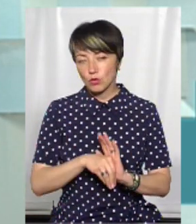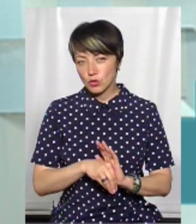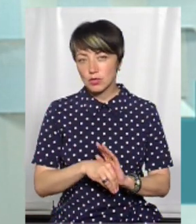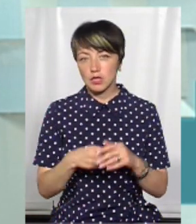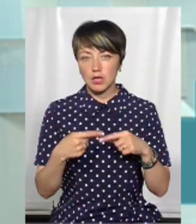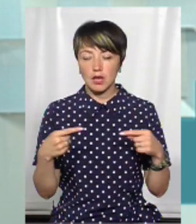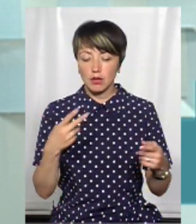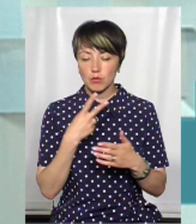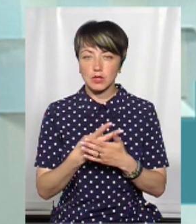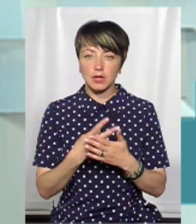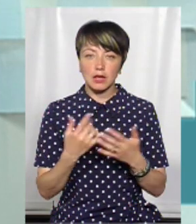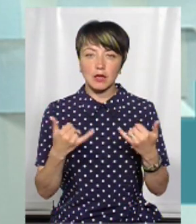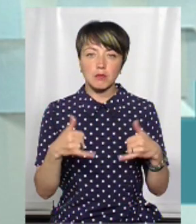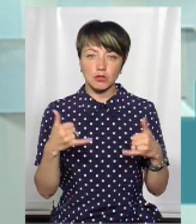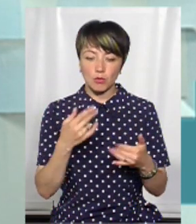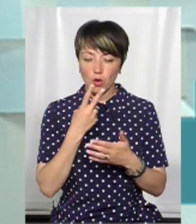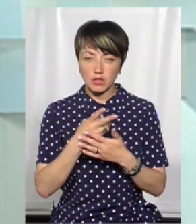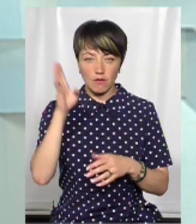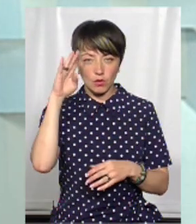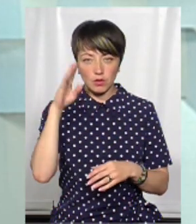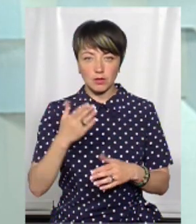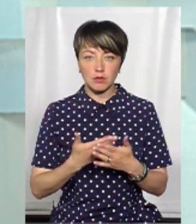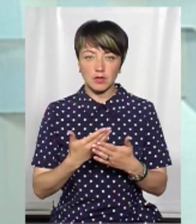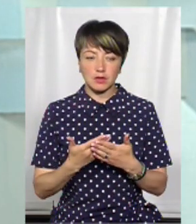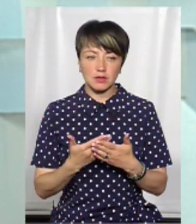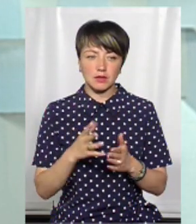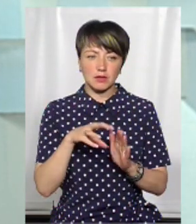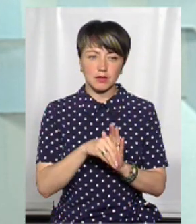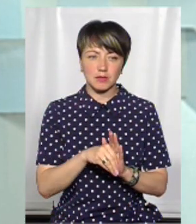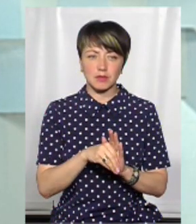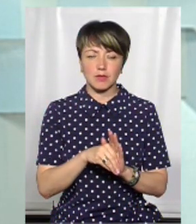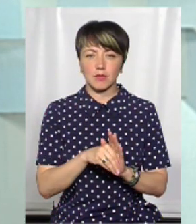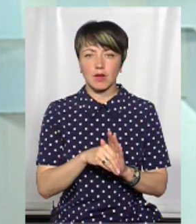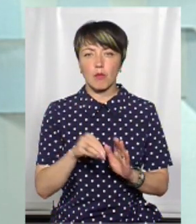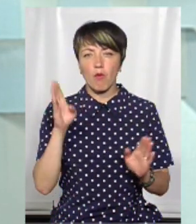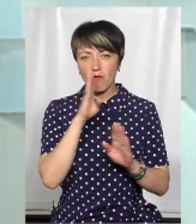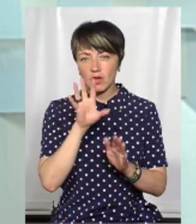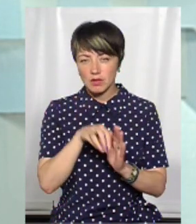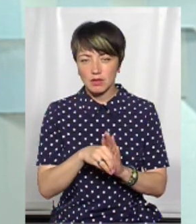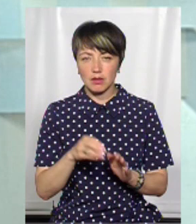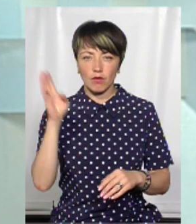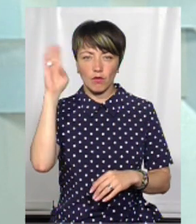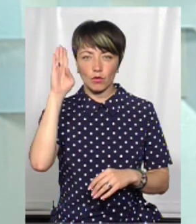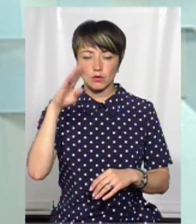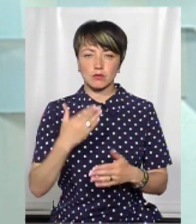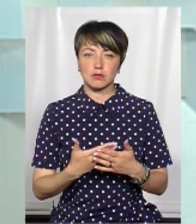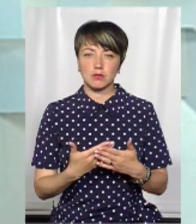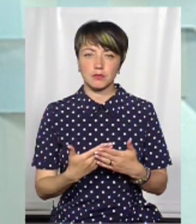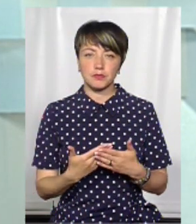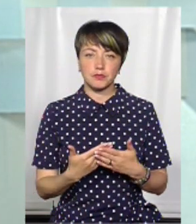показників, санітарно-хімічних показників. Такі як зважені речовини, такі як pH води, такі як